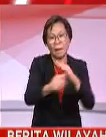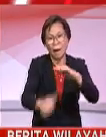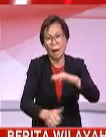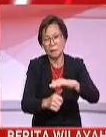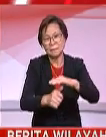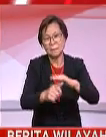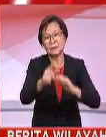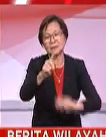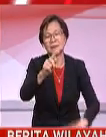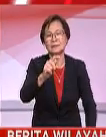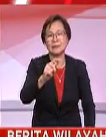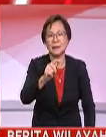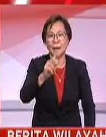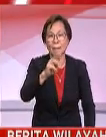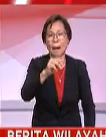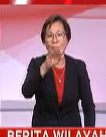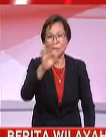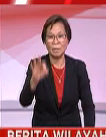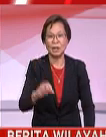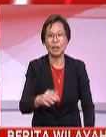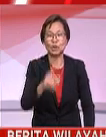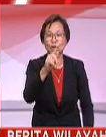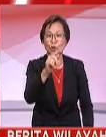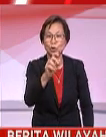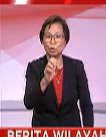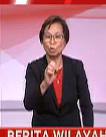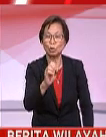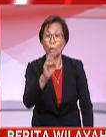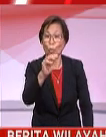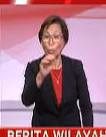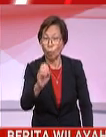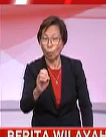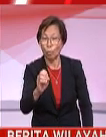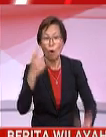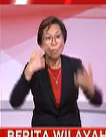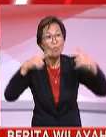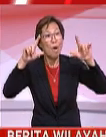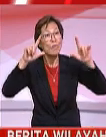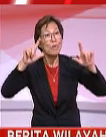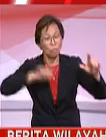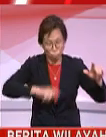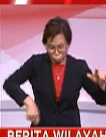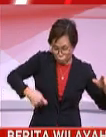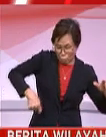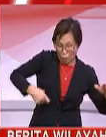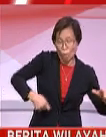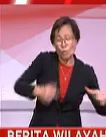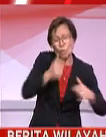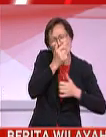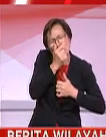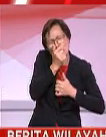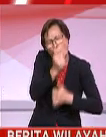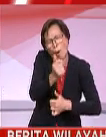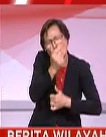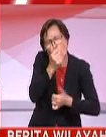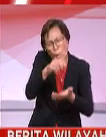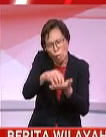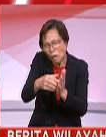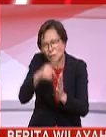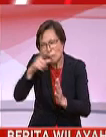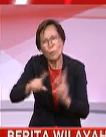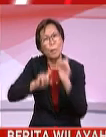Tongmo atau perut sumbat daging merupakan menu lazat yang popular di Kemboja. Bagi penggemar juadah ini, mereka tidak perlu ke